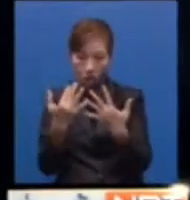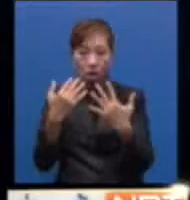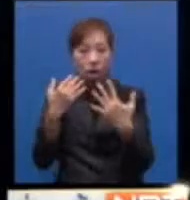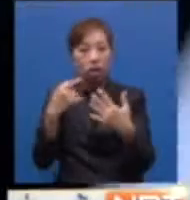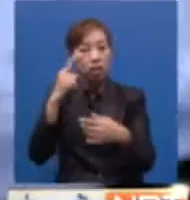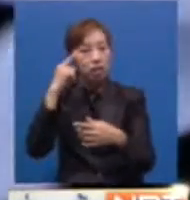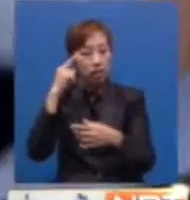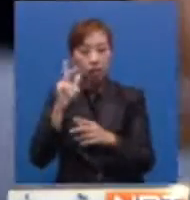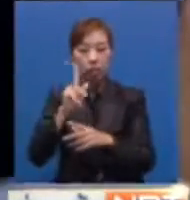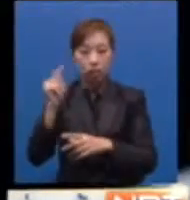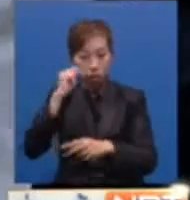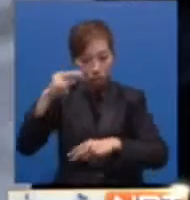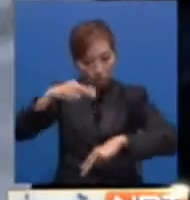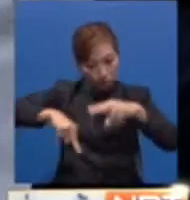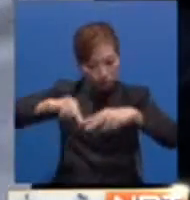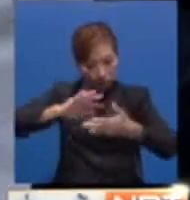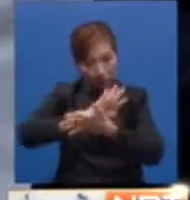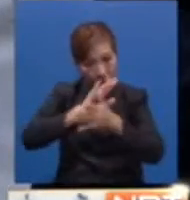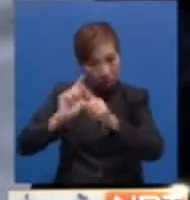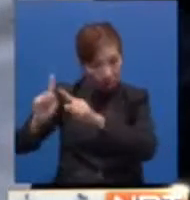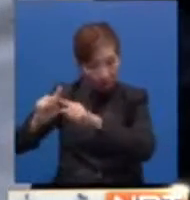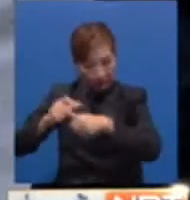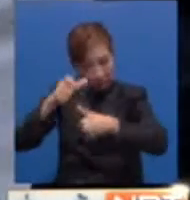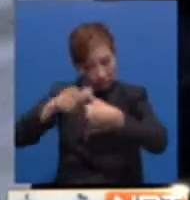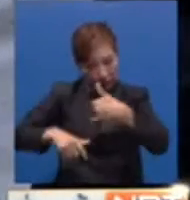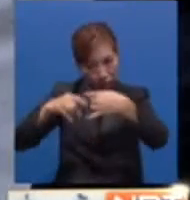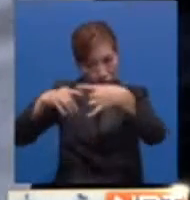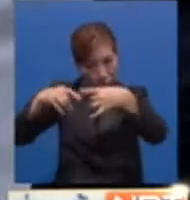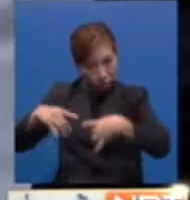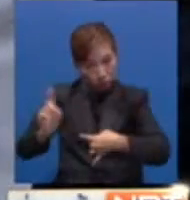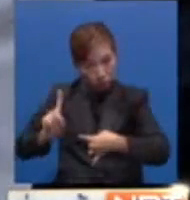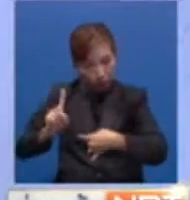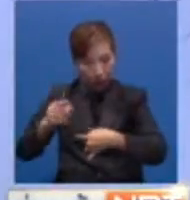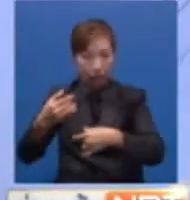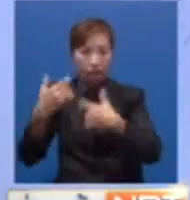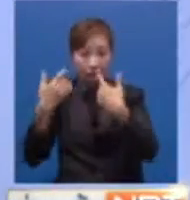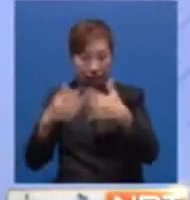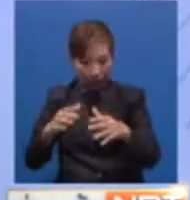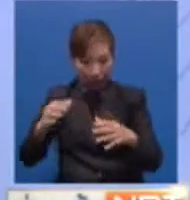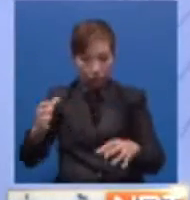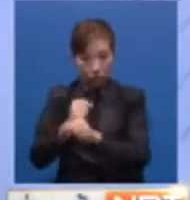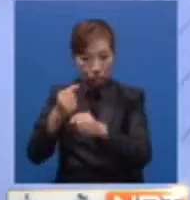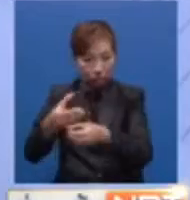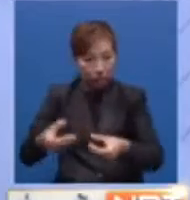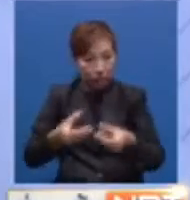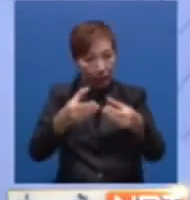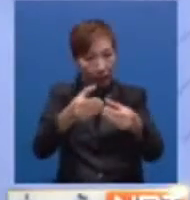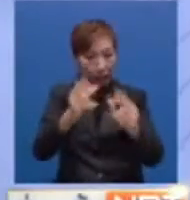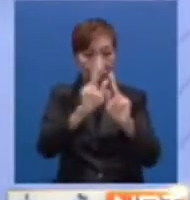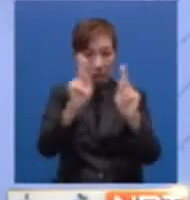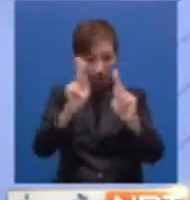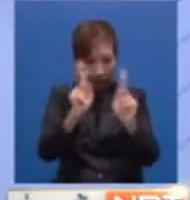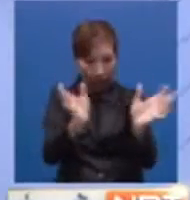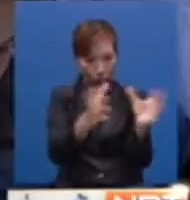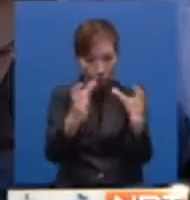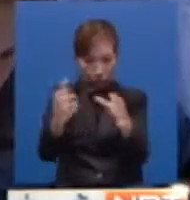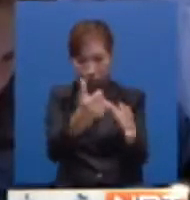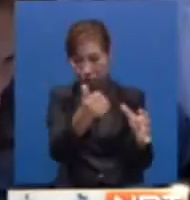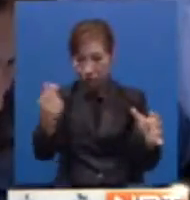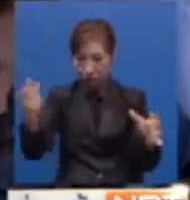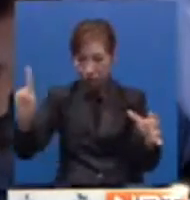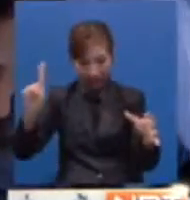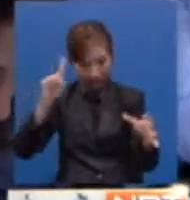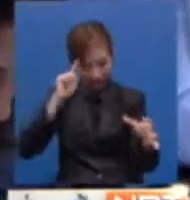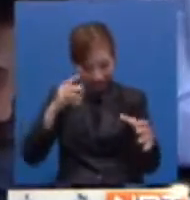ชื่อและส่งต่อให้กับคณะกรรมการสรรหาทั้ง11ด้านเป็นผู้คัดเลือกขณะที่ขั้นตอนในการรับสมัครสมาชิกสปชในต่าง